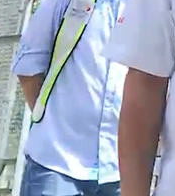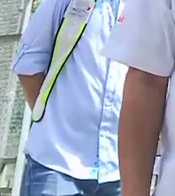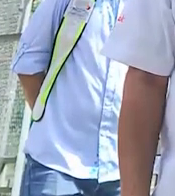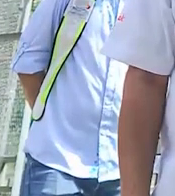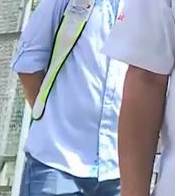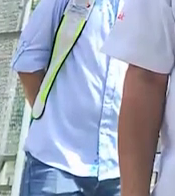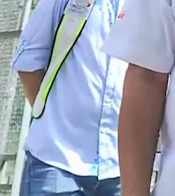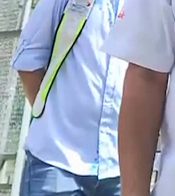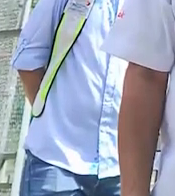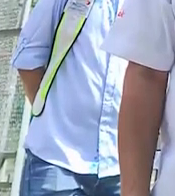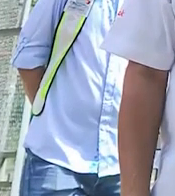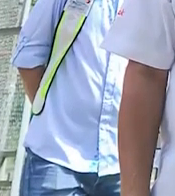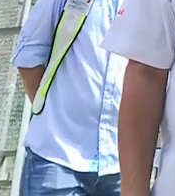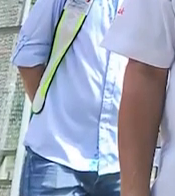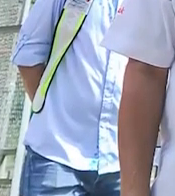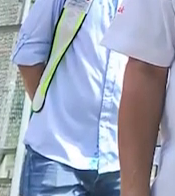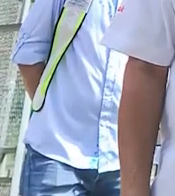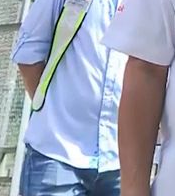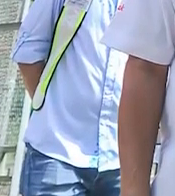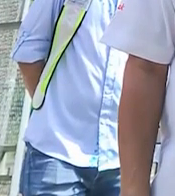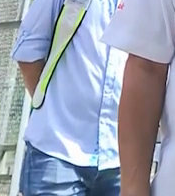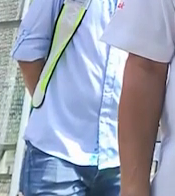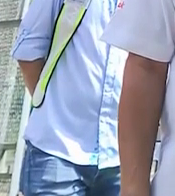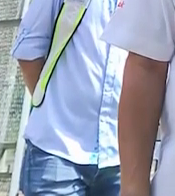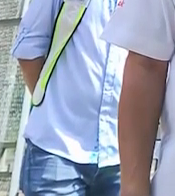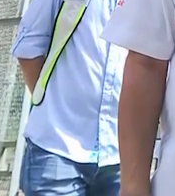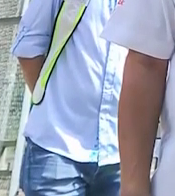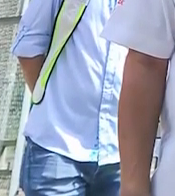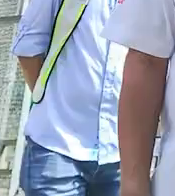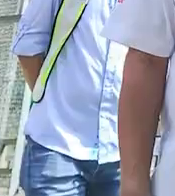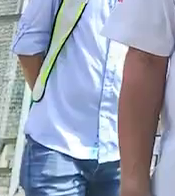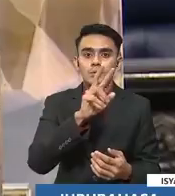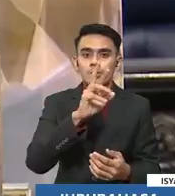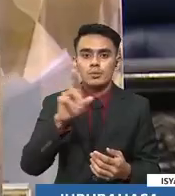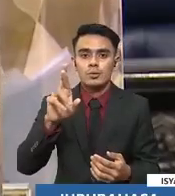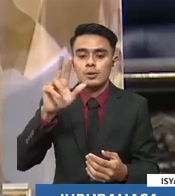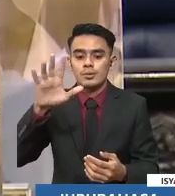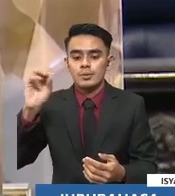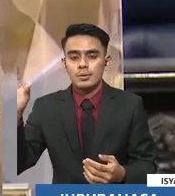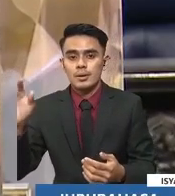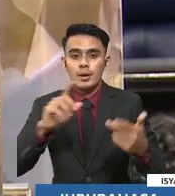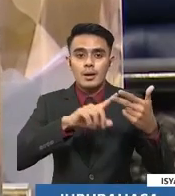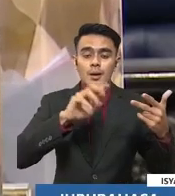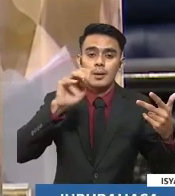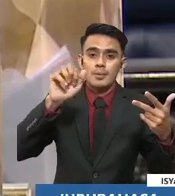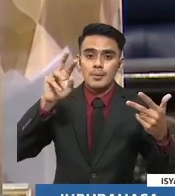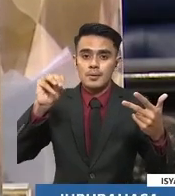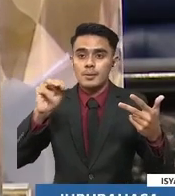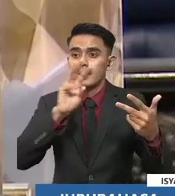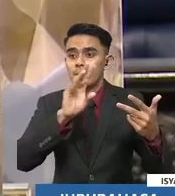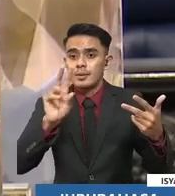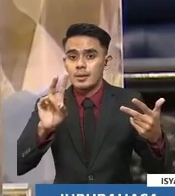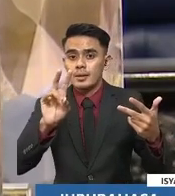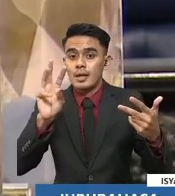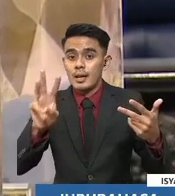Perancangan untuk negeri Sarawak 3,213, siap baru 2,576. Baram 63